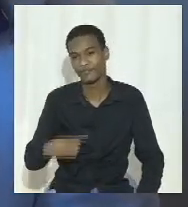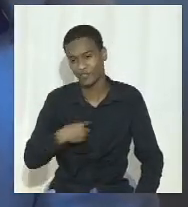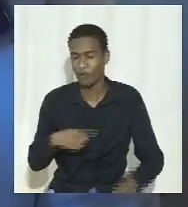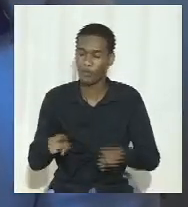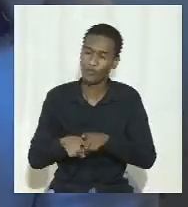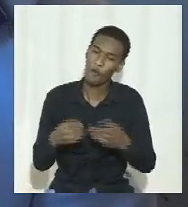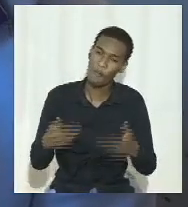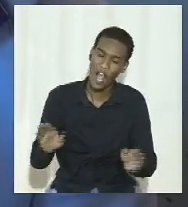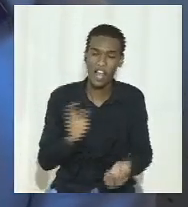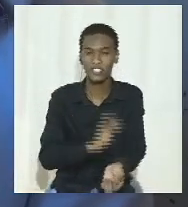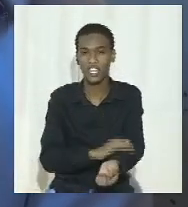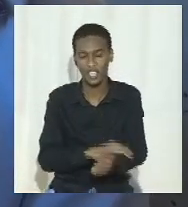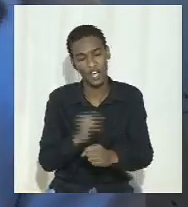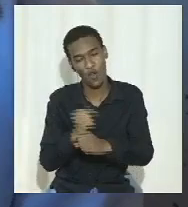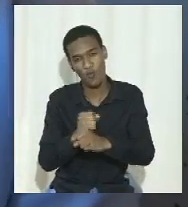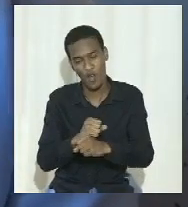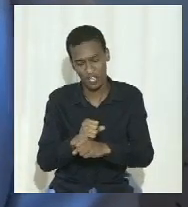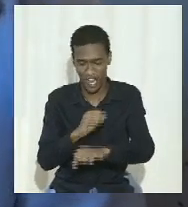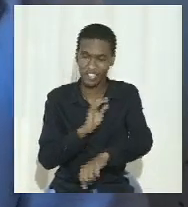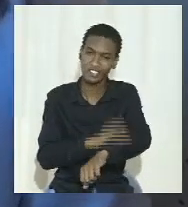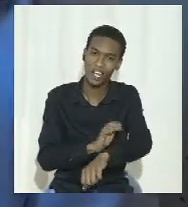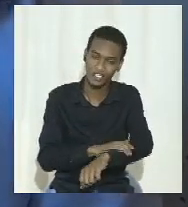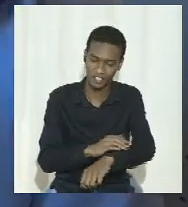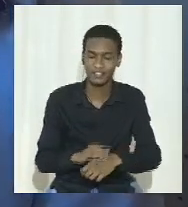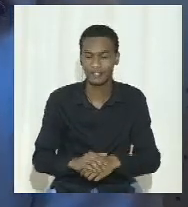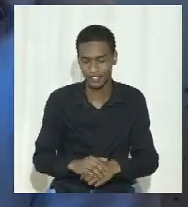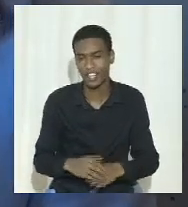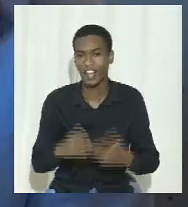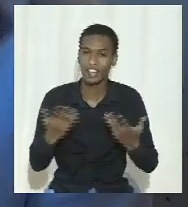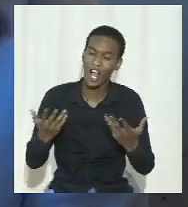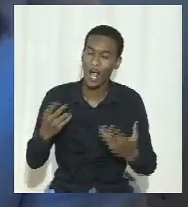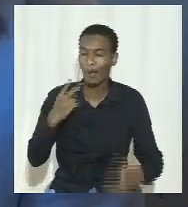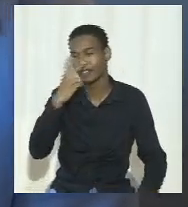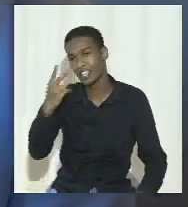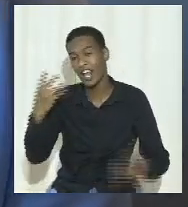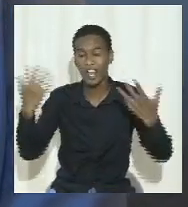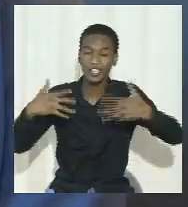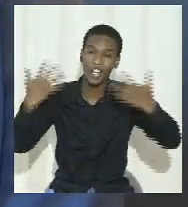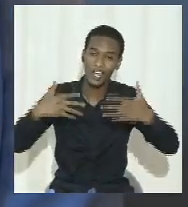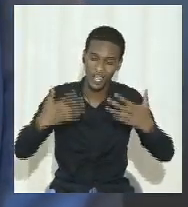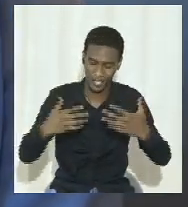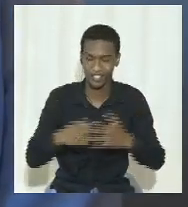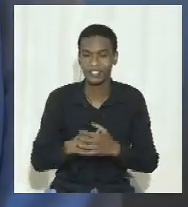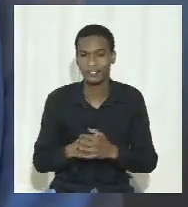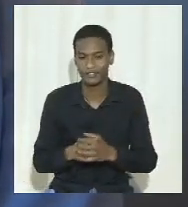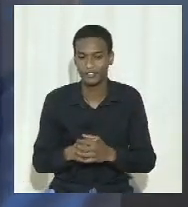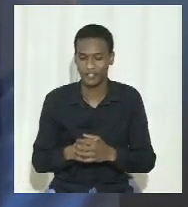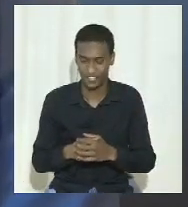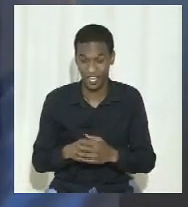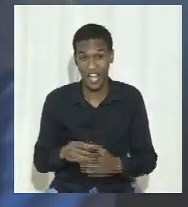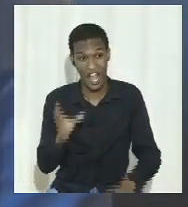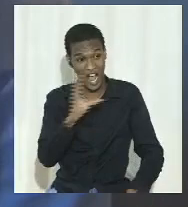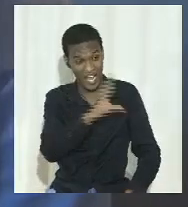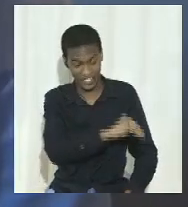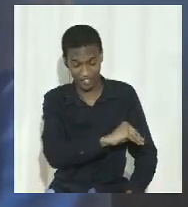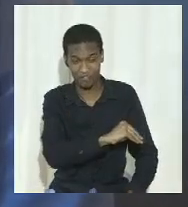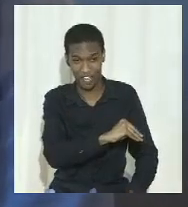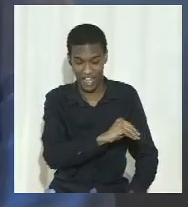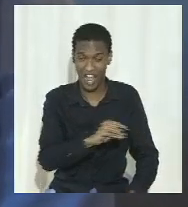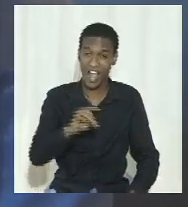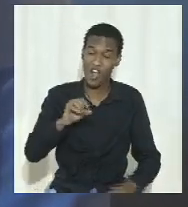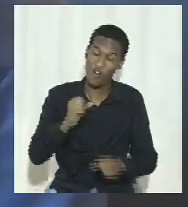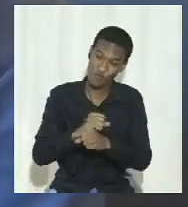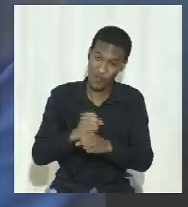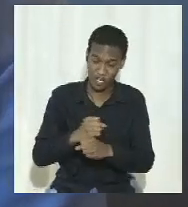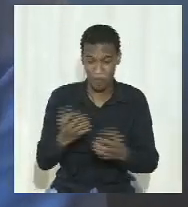mba mijerijery tele mitariva indray manavy manao raharaha amin'ny valo ohatra avy manao